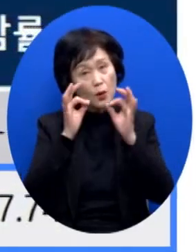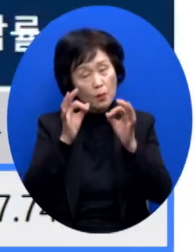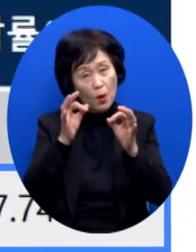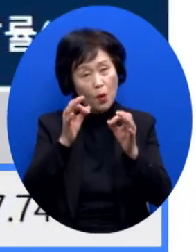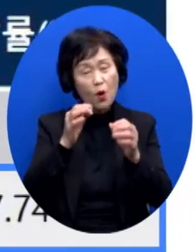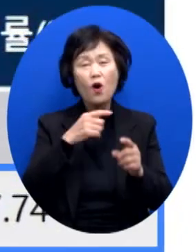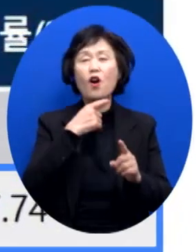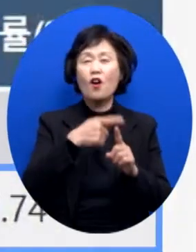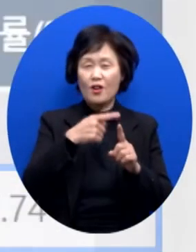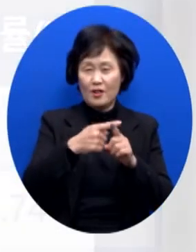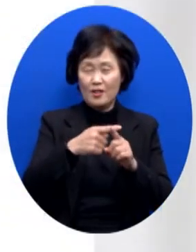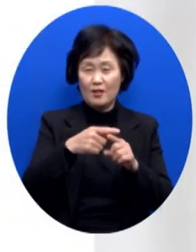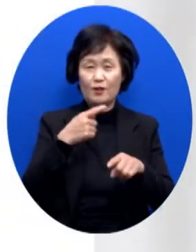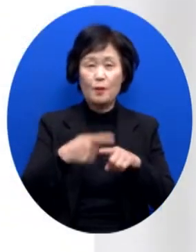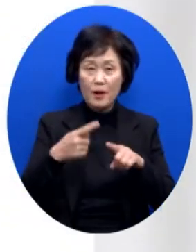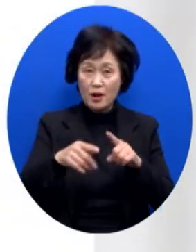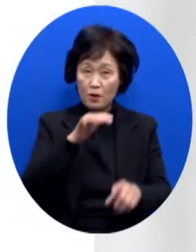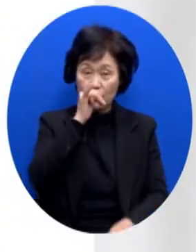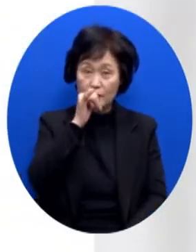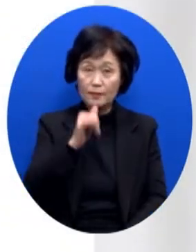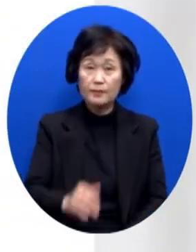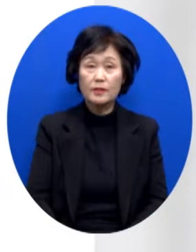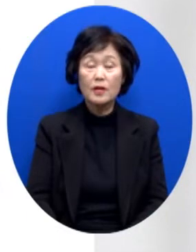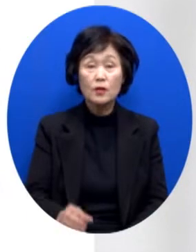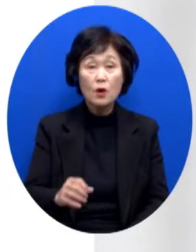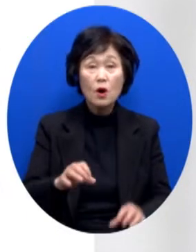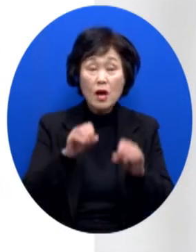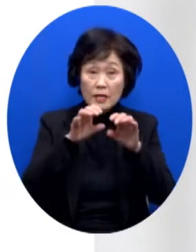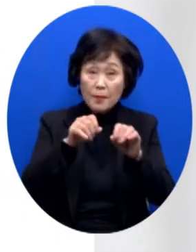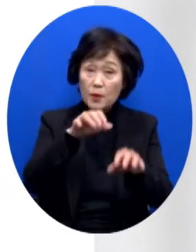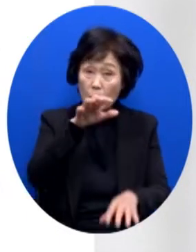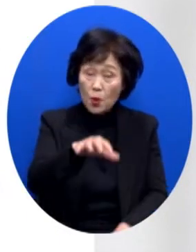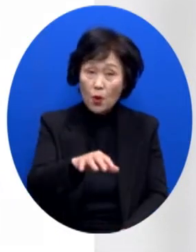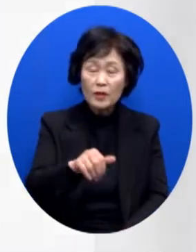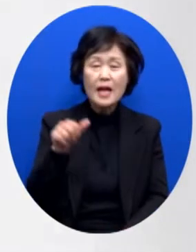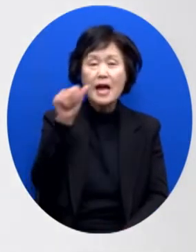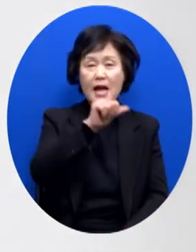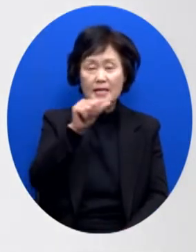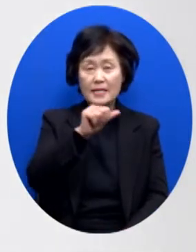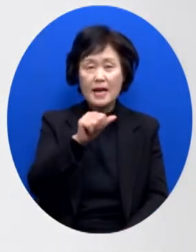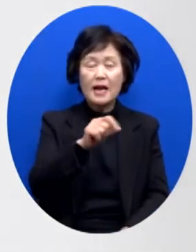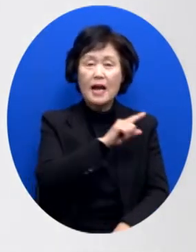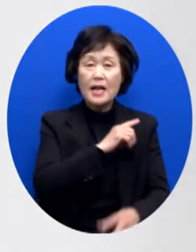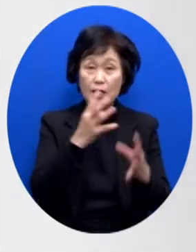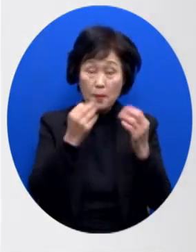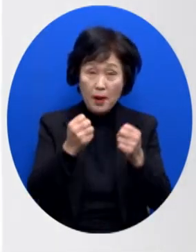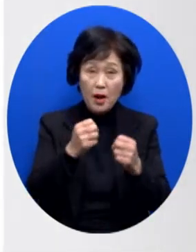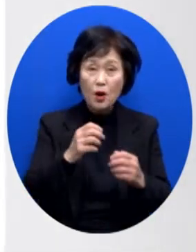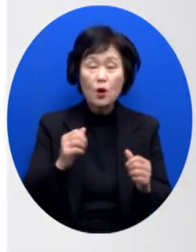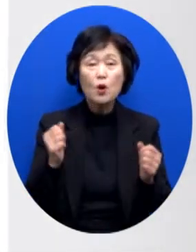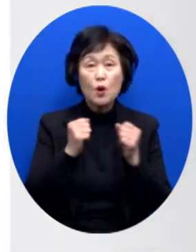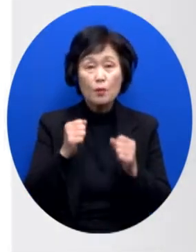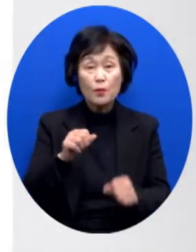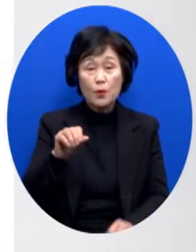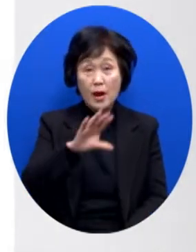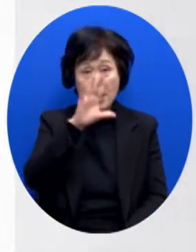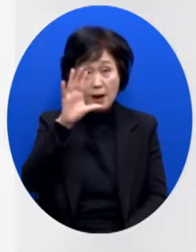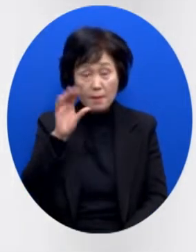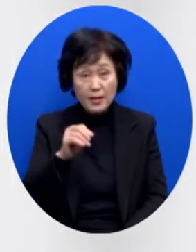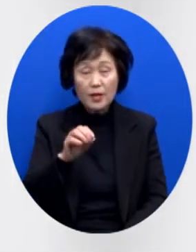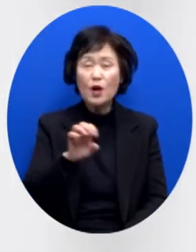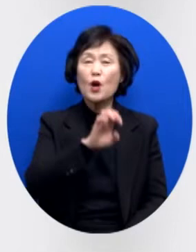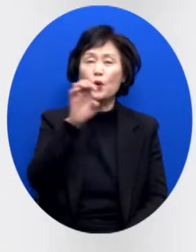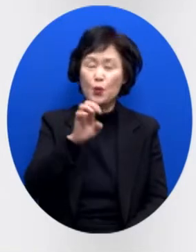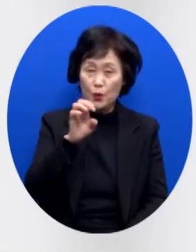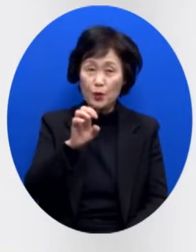평가했습니다 사역지 규모로는 아시아가 60% 로 가장 컸고 북아메리카와 유럽에 뒤를 이었습니다